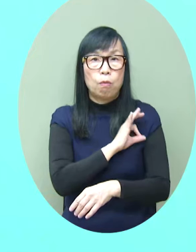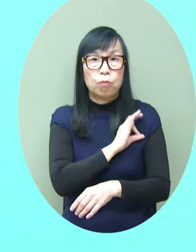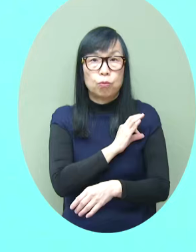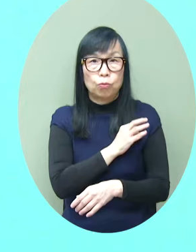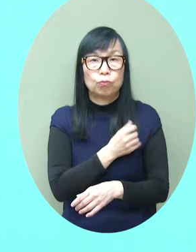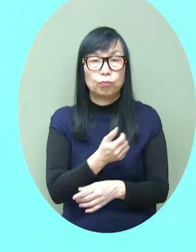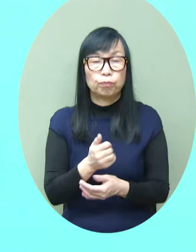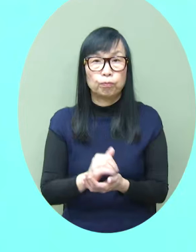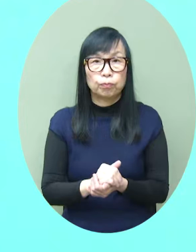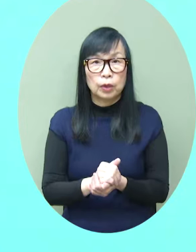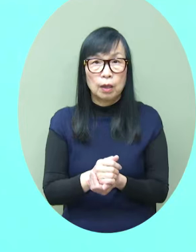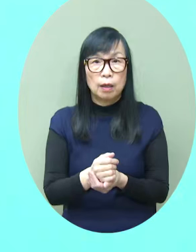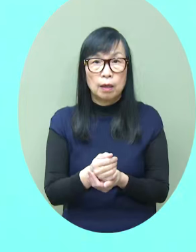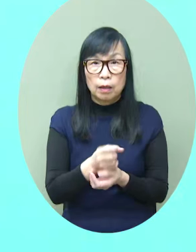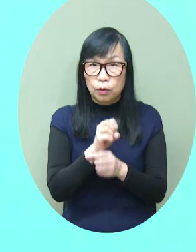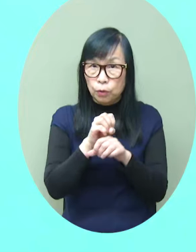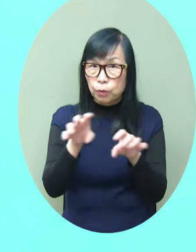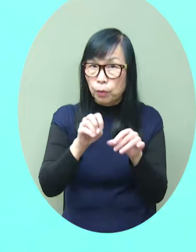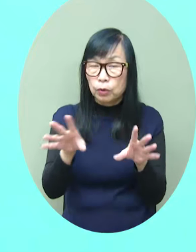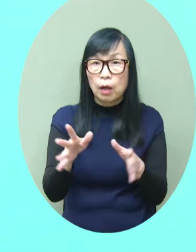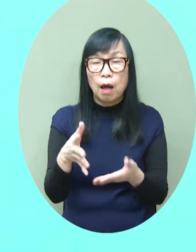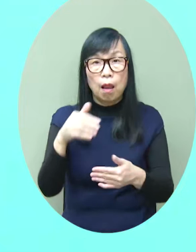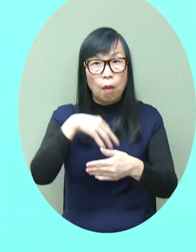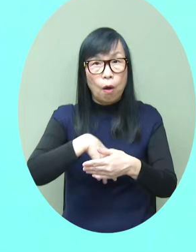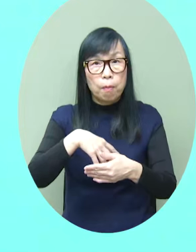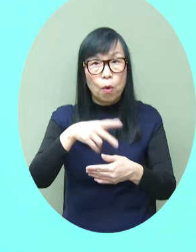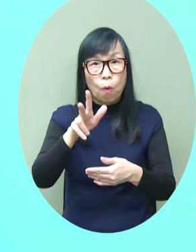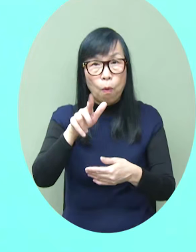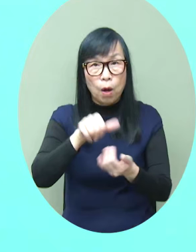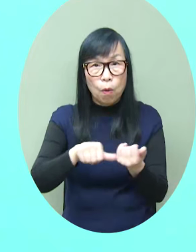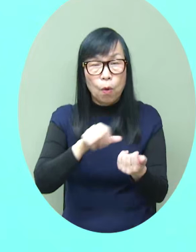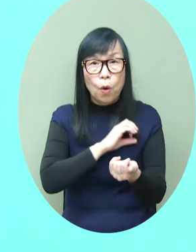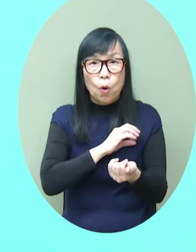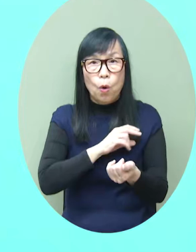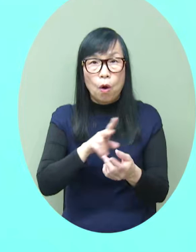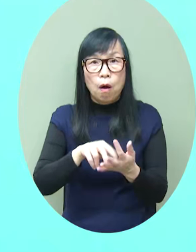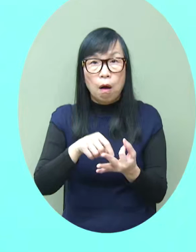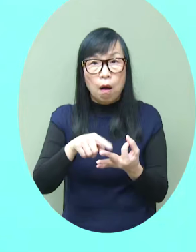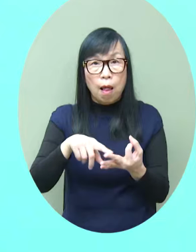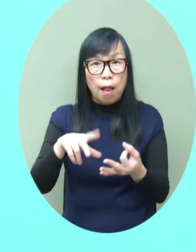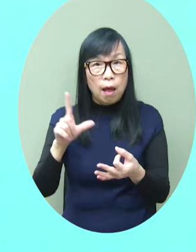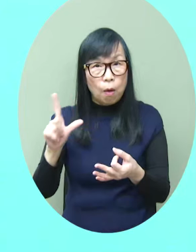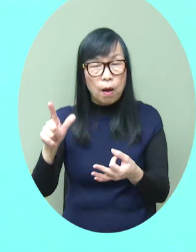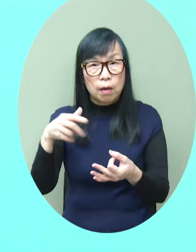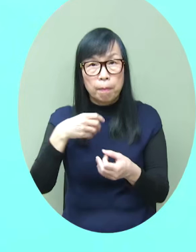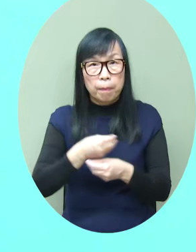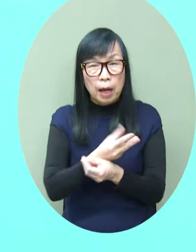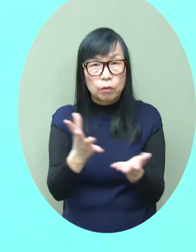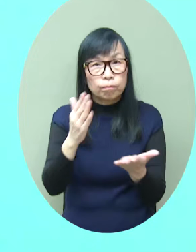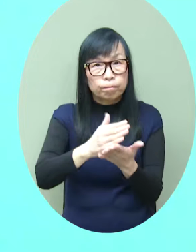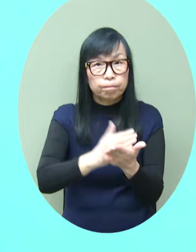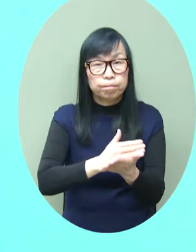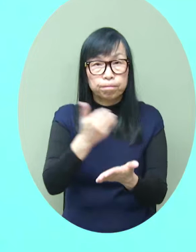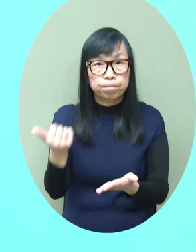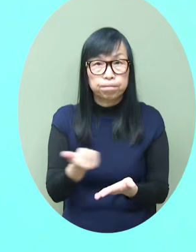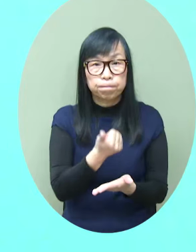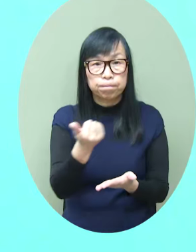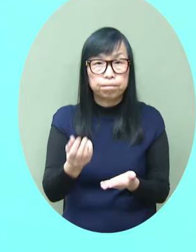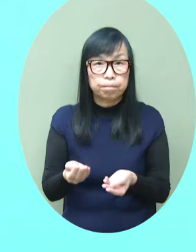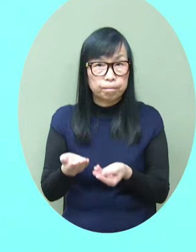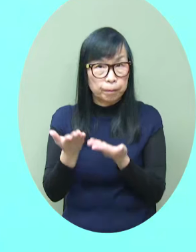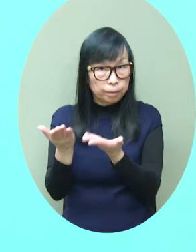代。正如內務委員會主席李慧瓊所講，係交出了一份亮麗的成績表。所